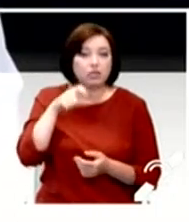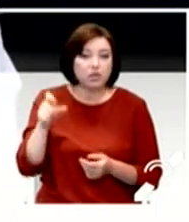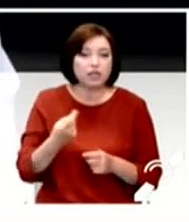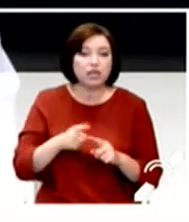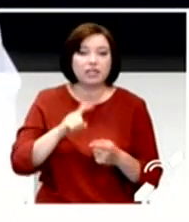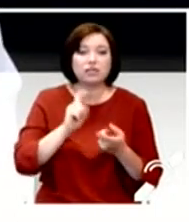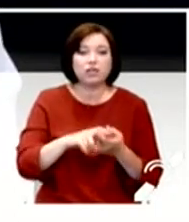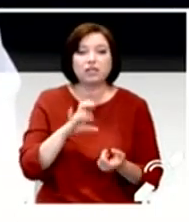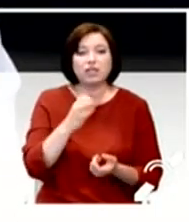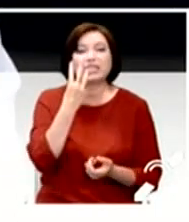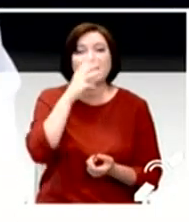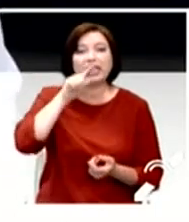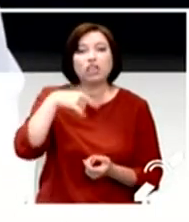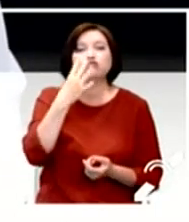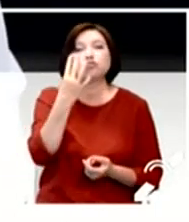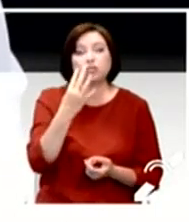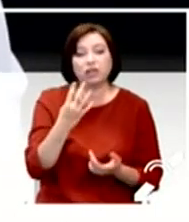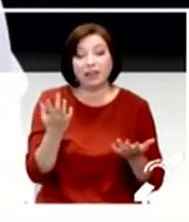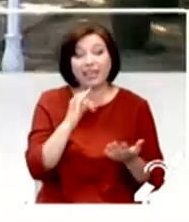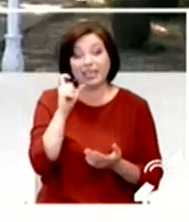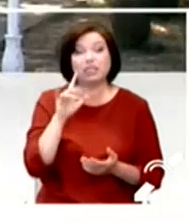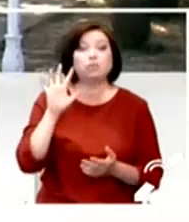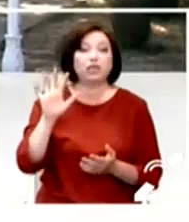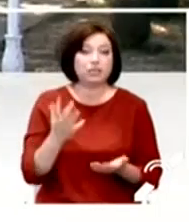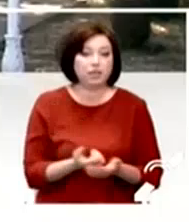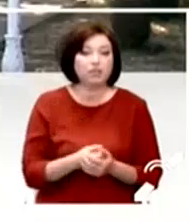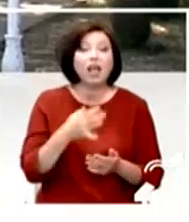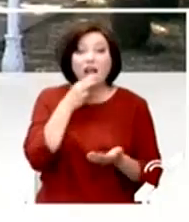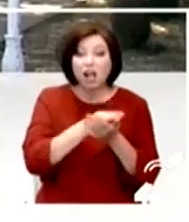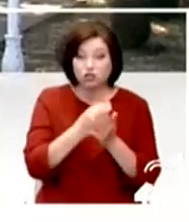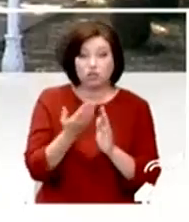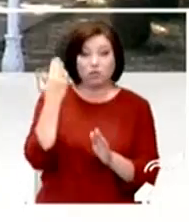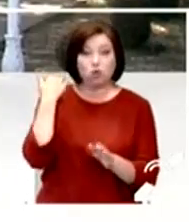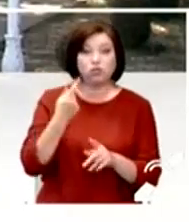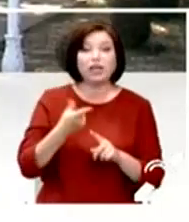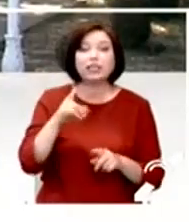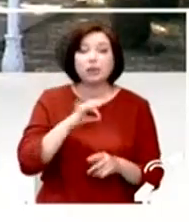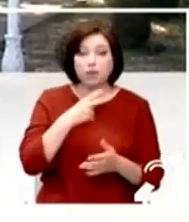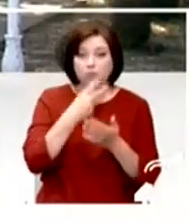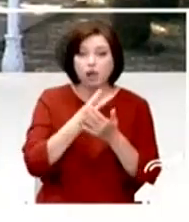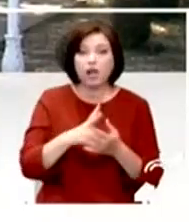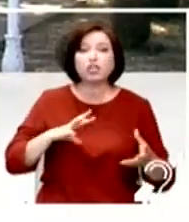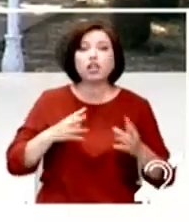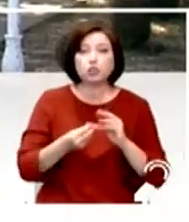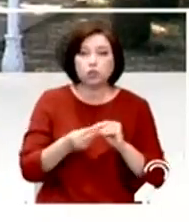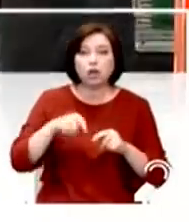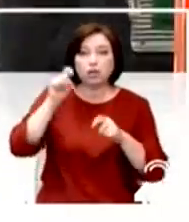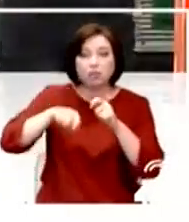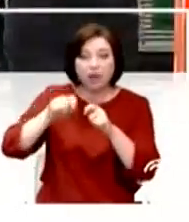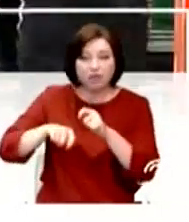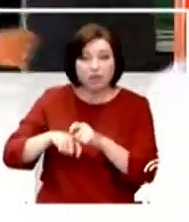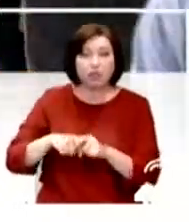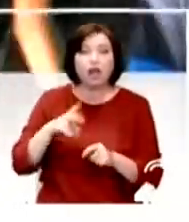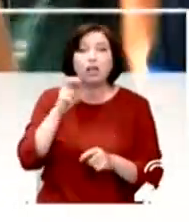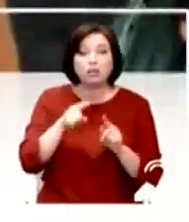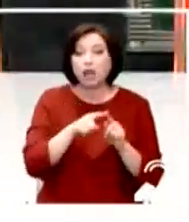de 3,4 puncte din 5. În raportul precedent, unde au fost reflectate rezultatele evaluărilor inițiale